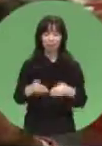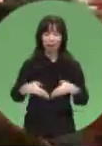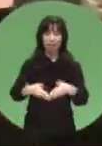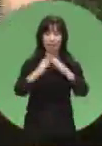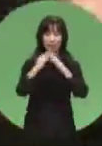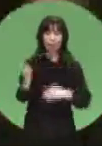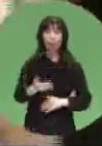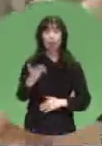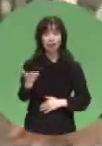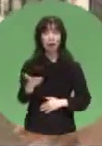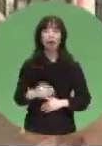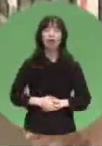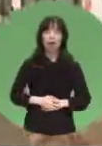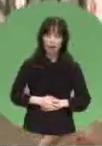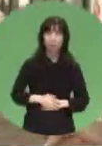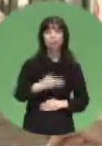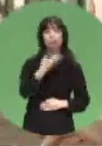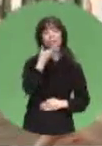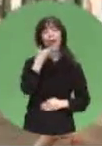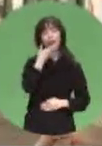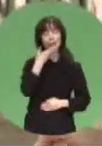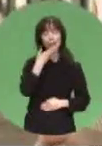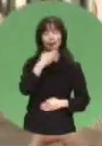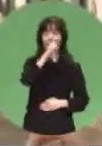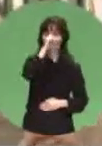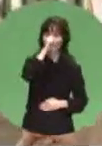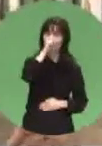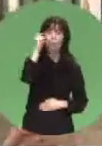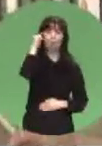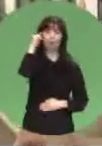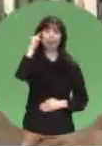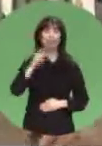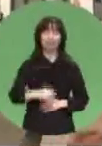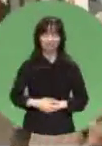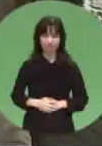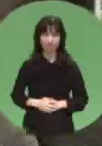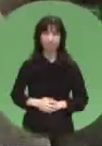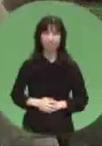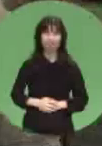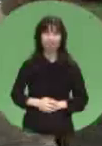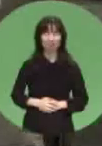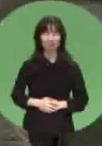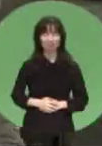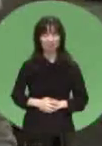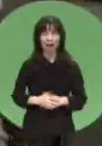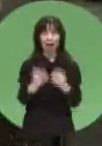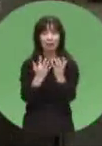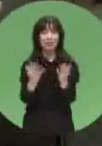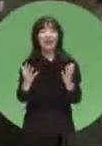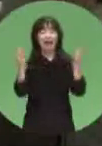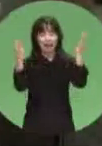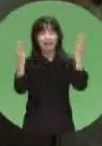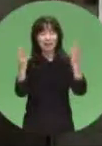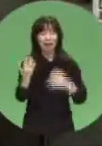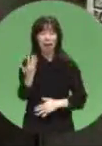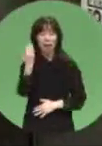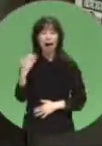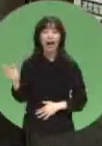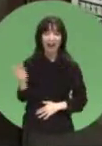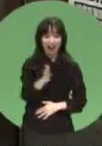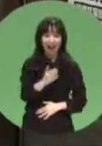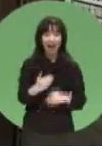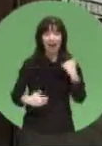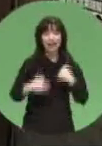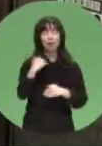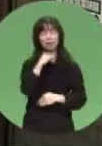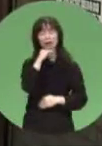てどうですか、ね、ここの場所ができて すごく便利になっていいんじゃないですかね。 賑やかになって、とても前から楽しみに